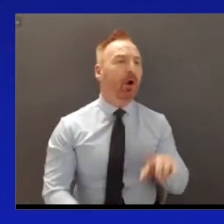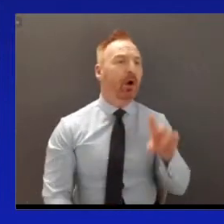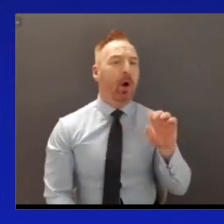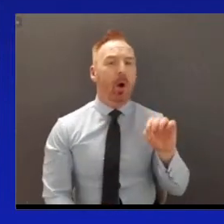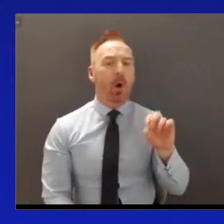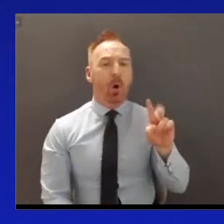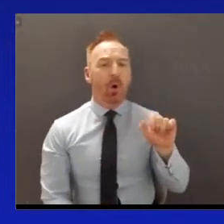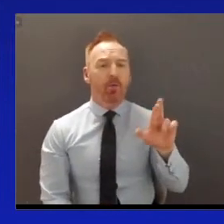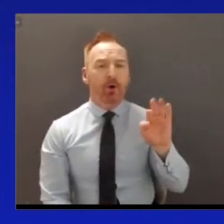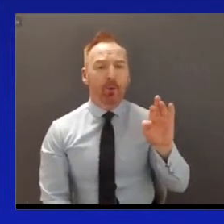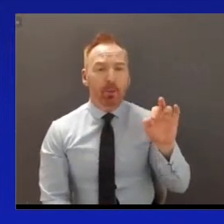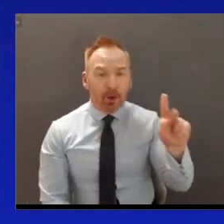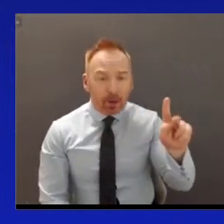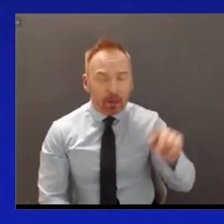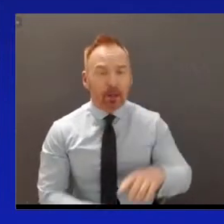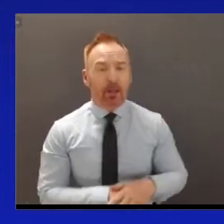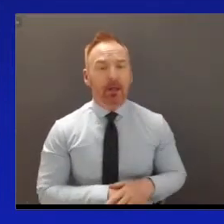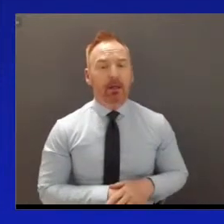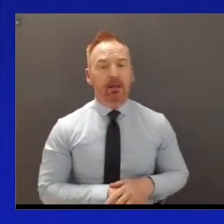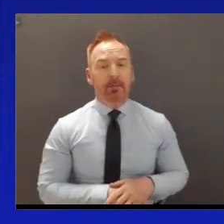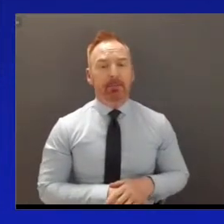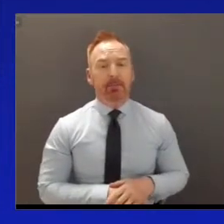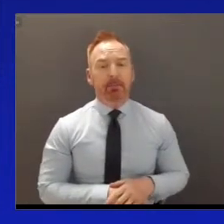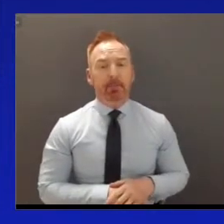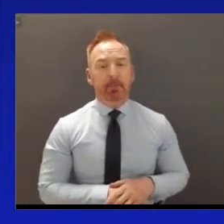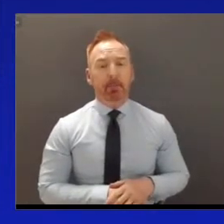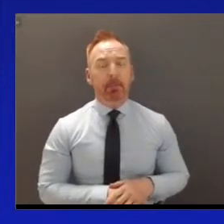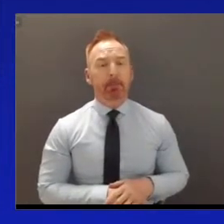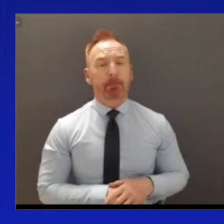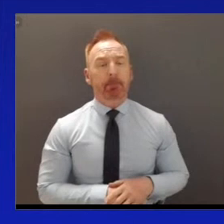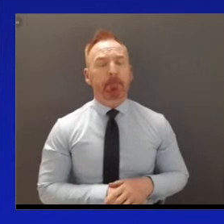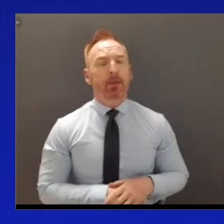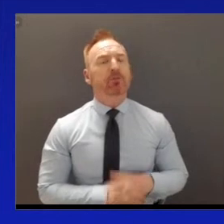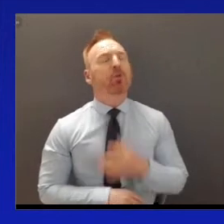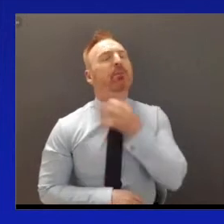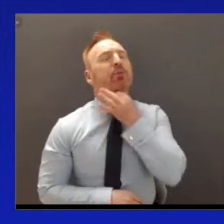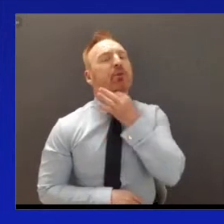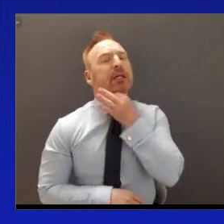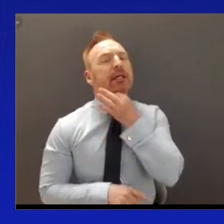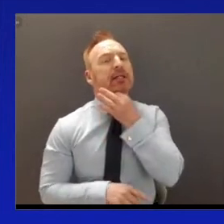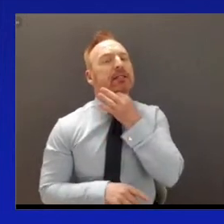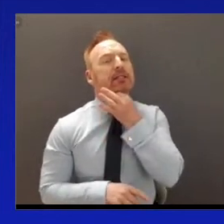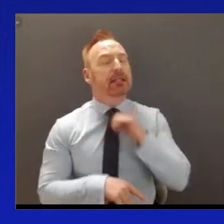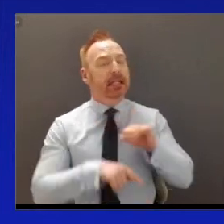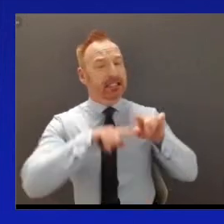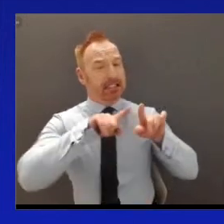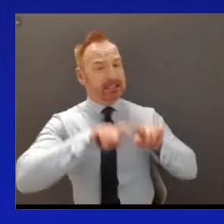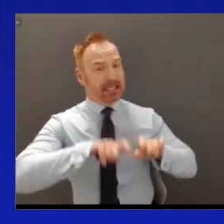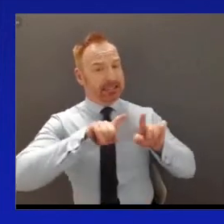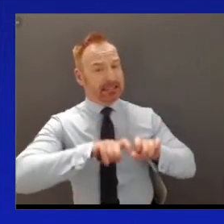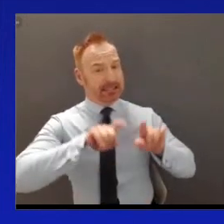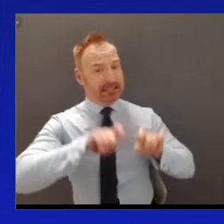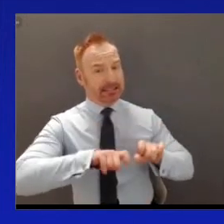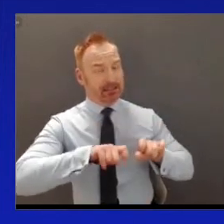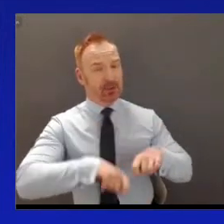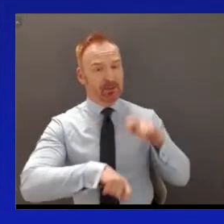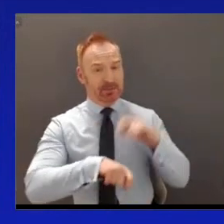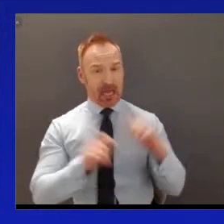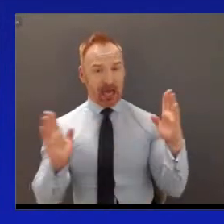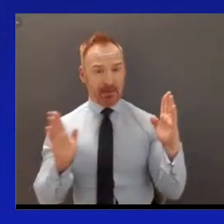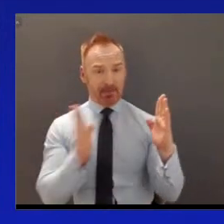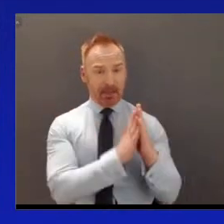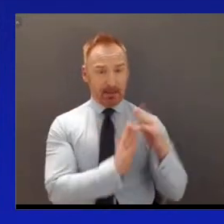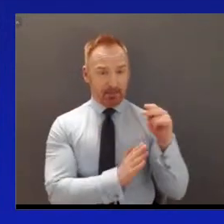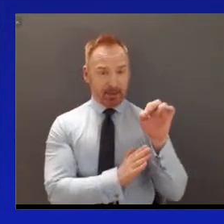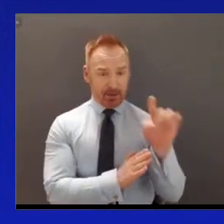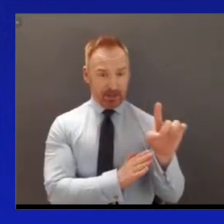Donc, qu'est-ce qu'on a appris de la période de testing de COVID, puis comment on transfère cette information-là pour